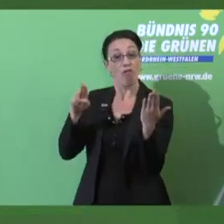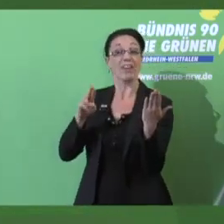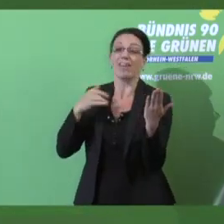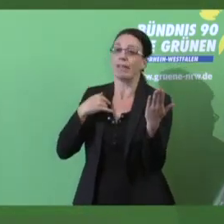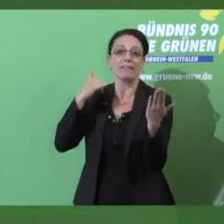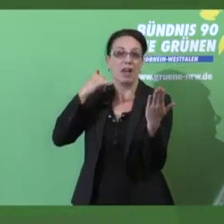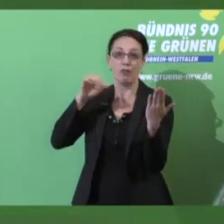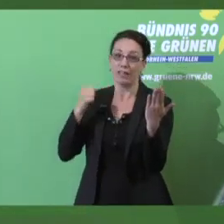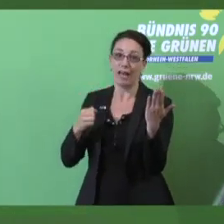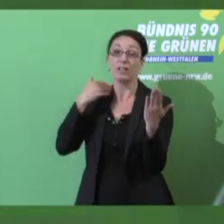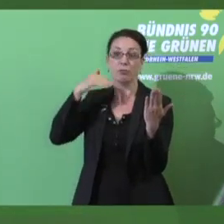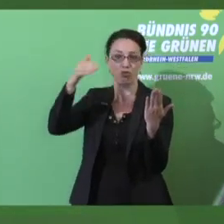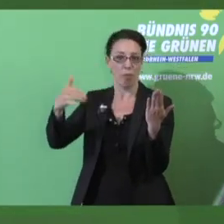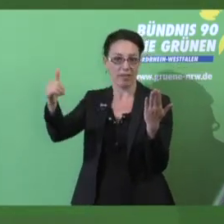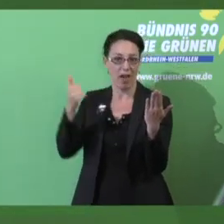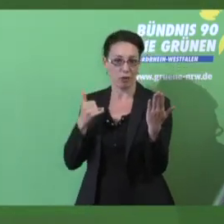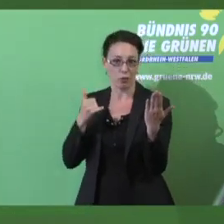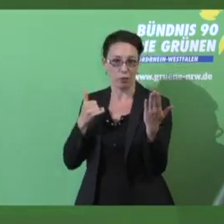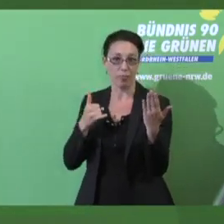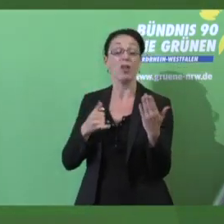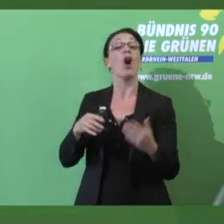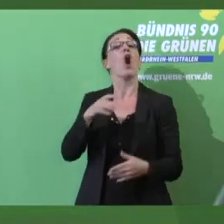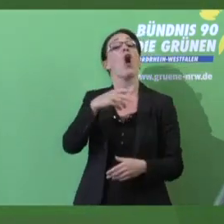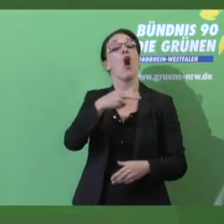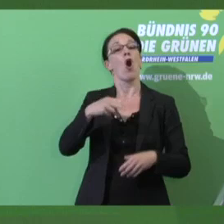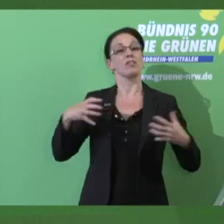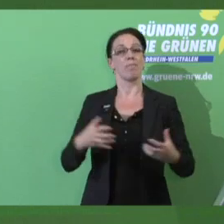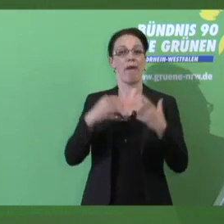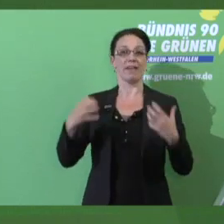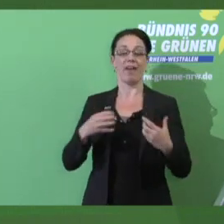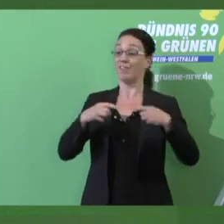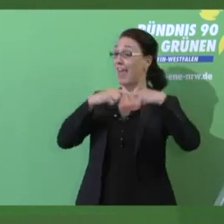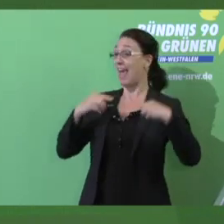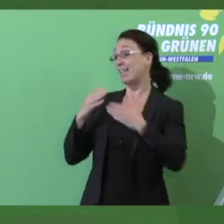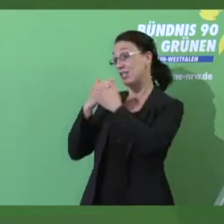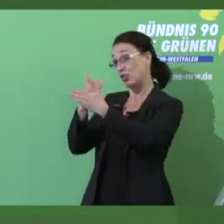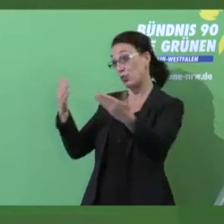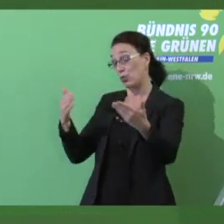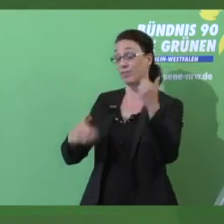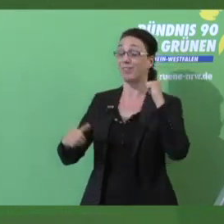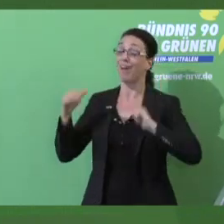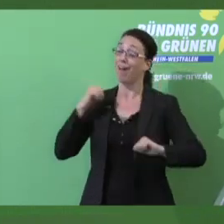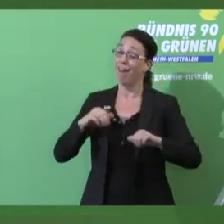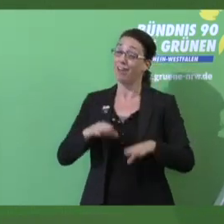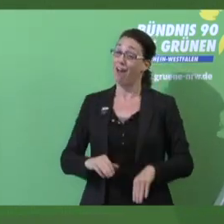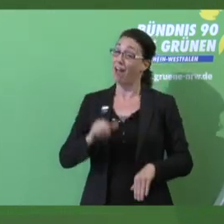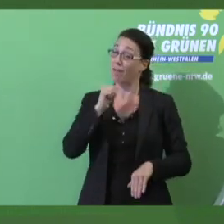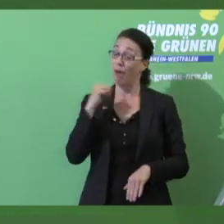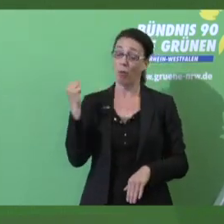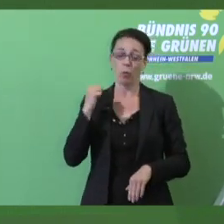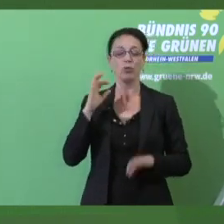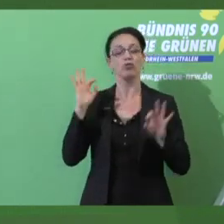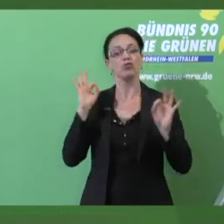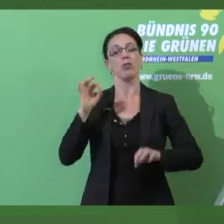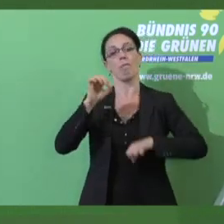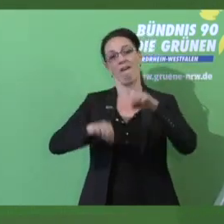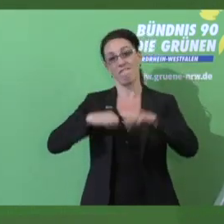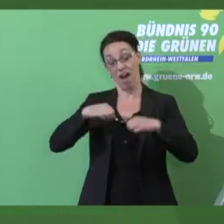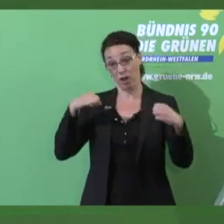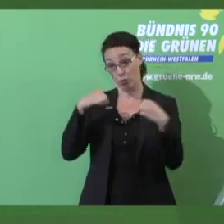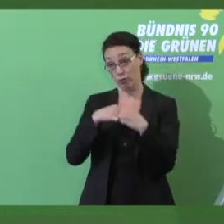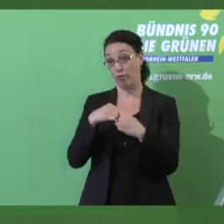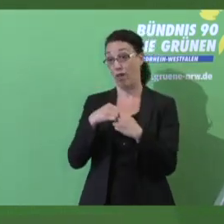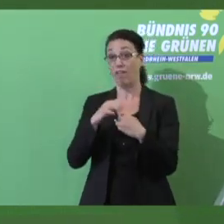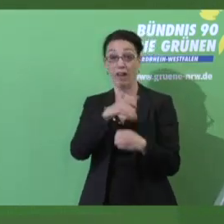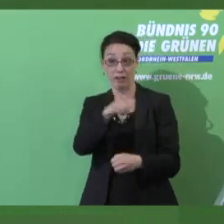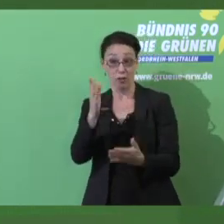zurück. Also, herzliche Grüße von Horst Becker, der leider Anfang Mai einen schweren Fahrradunfall hatte, wie vielleicht einige von euch mitbekommen hatten. Er hätte nämlich heute hier auch